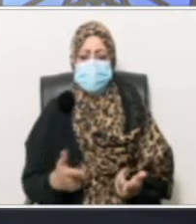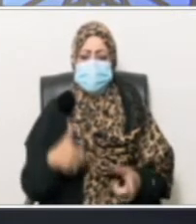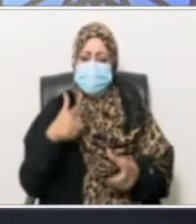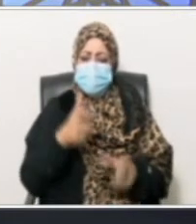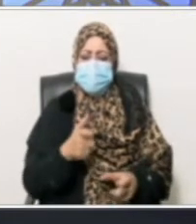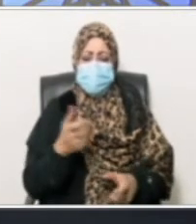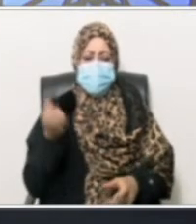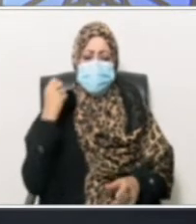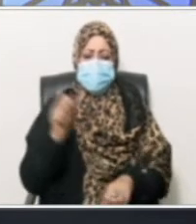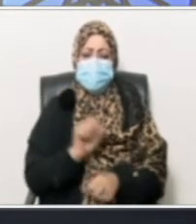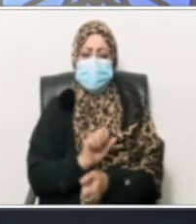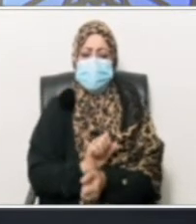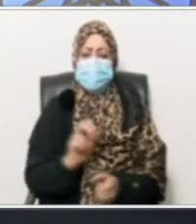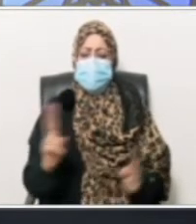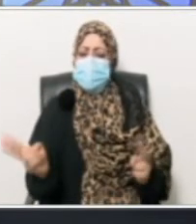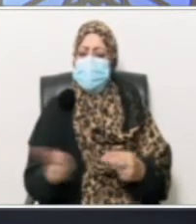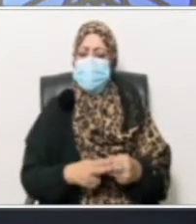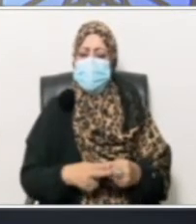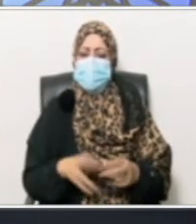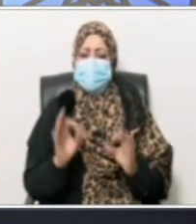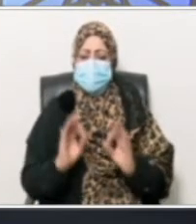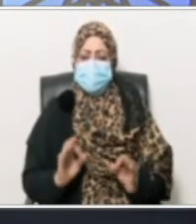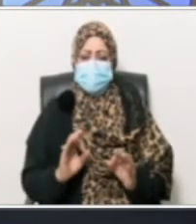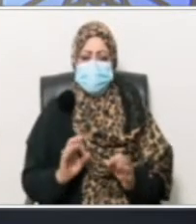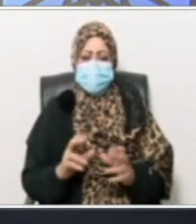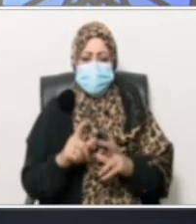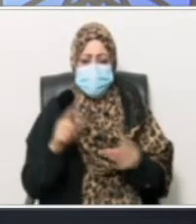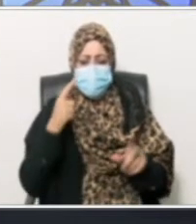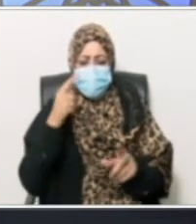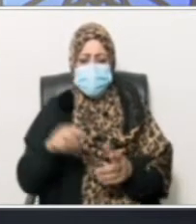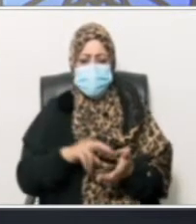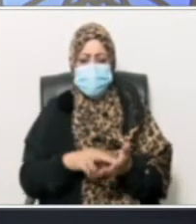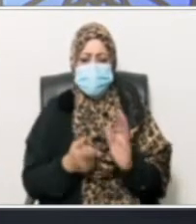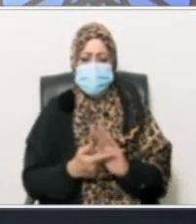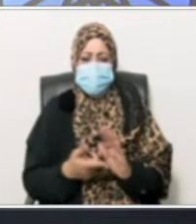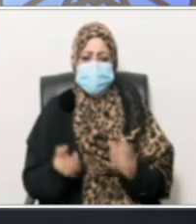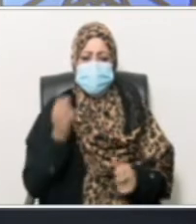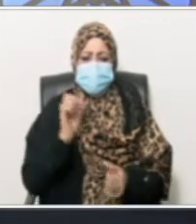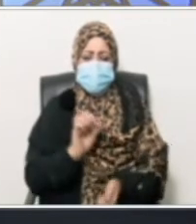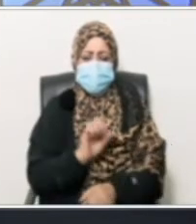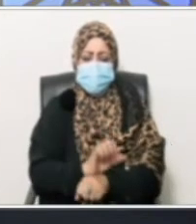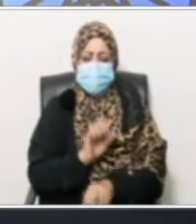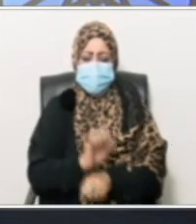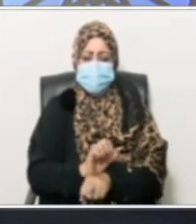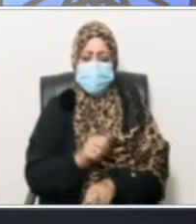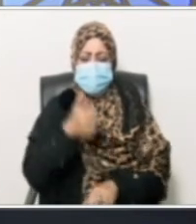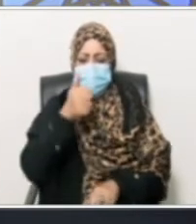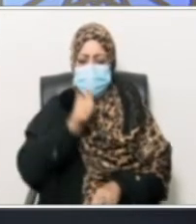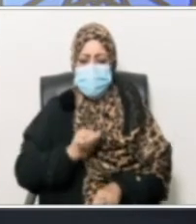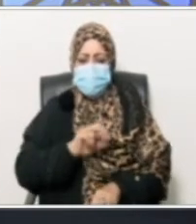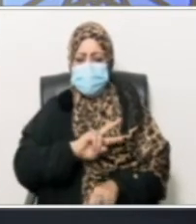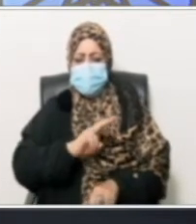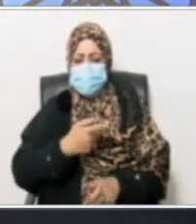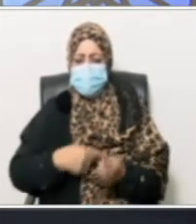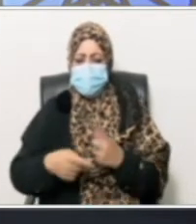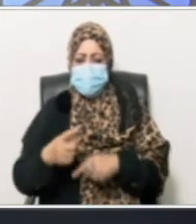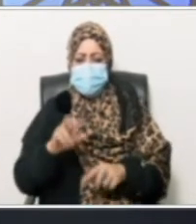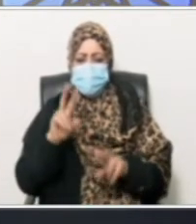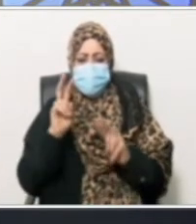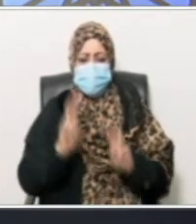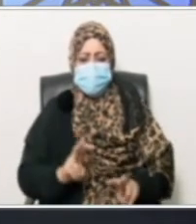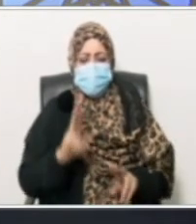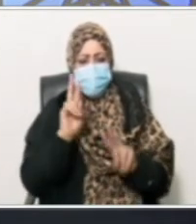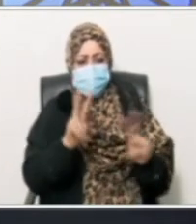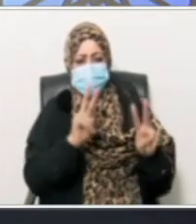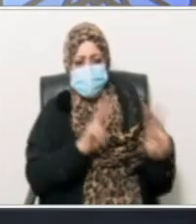توا لارضاء مجرم الحرب حفتر لانه يقعد في المشهد، هل الرجال هذه ضحت وصدت الادوان